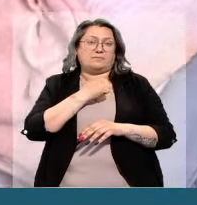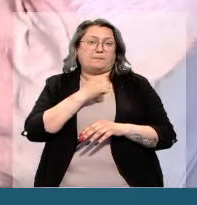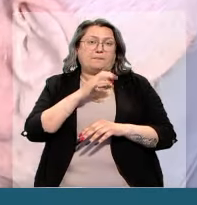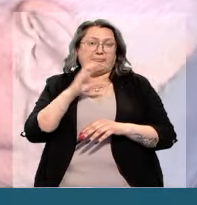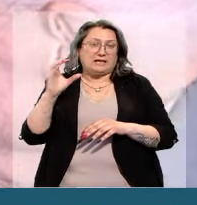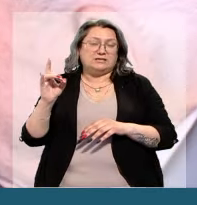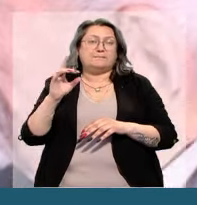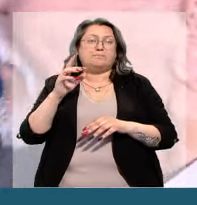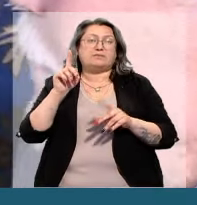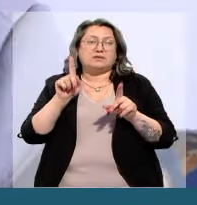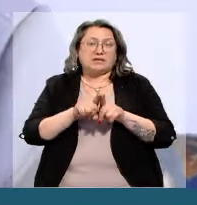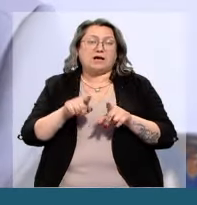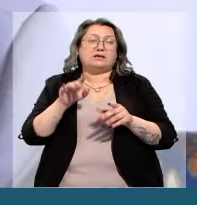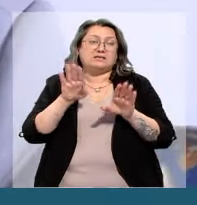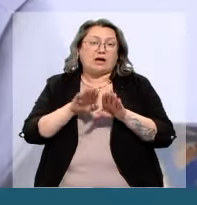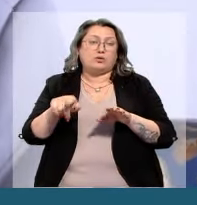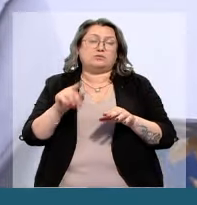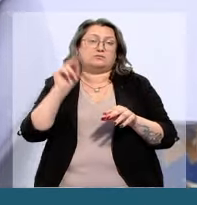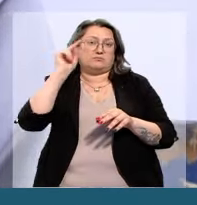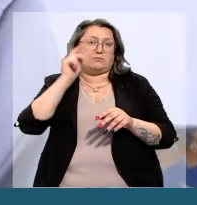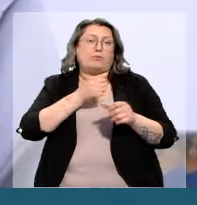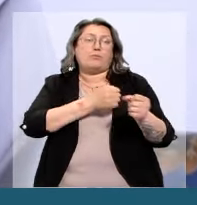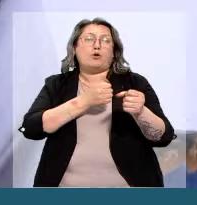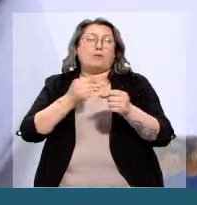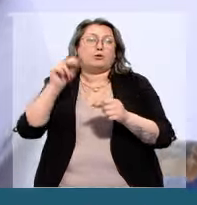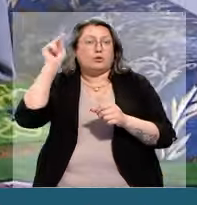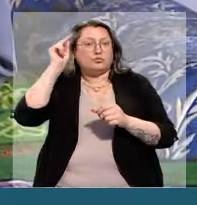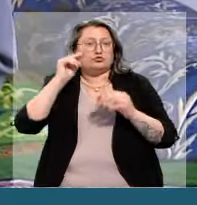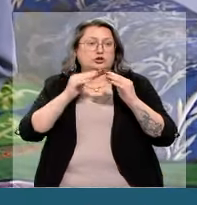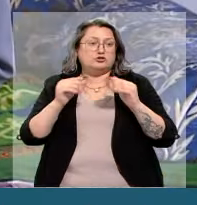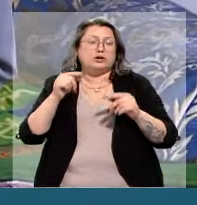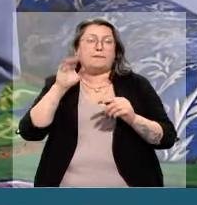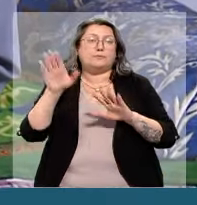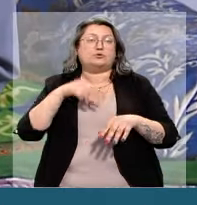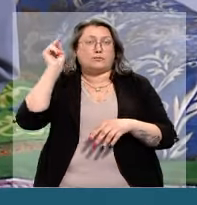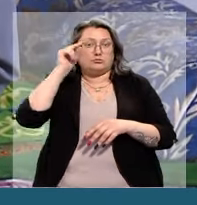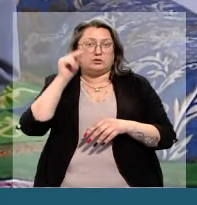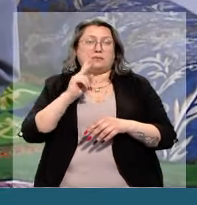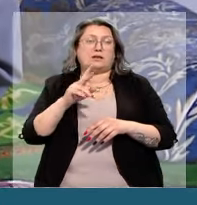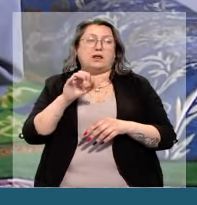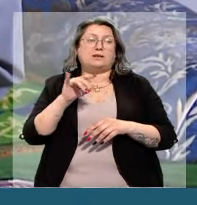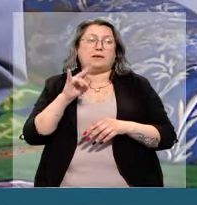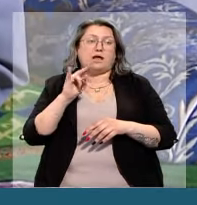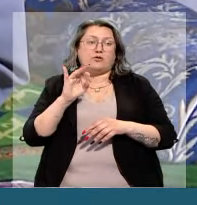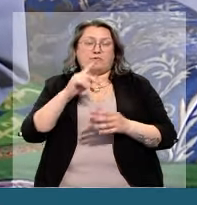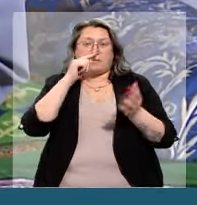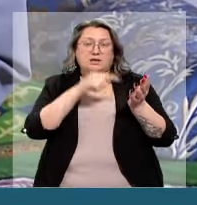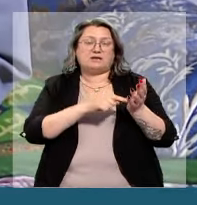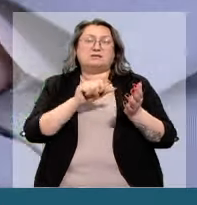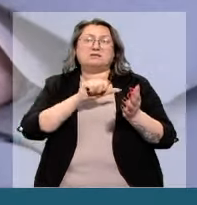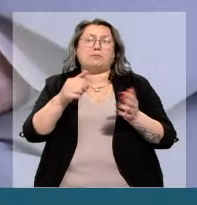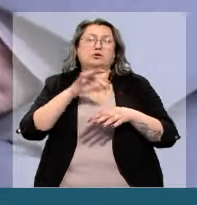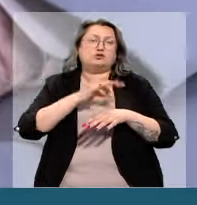армии. Так Касымхан Алдабергенов стал курсантом пулеметного училища. После обучения Касымхан Алдабергенов попадает в